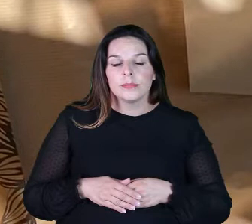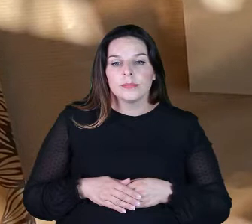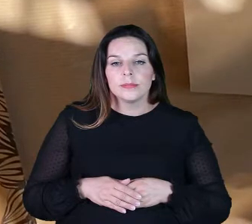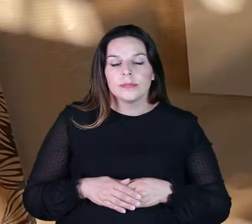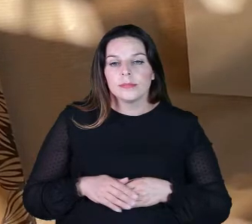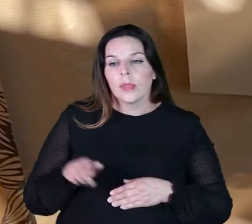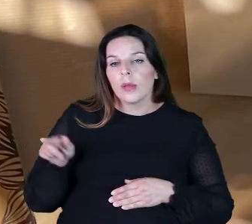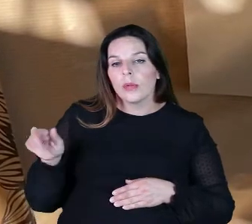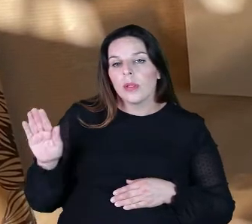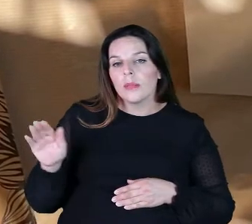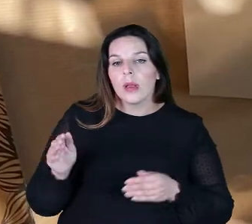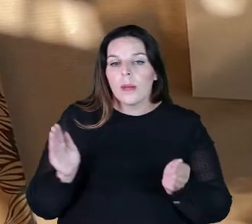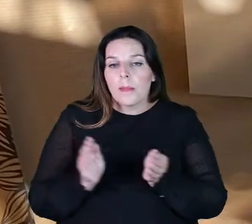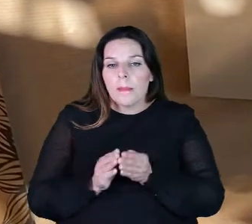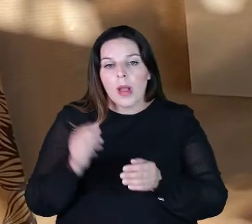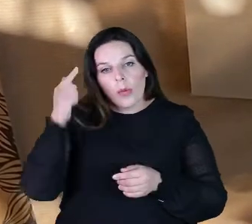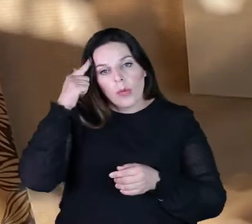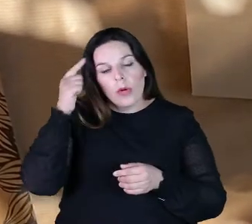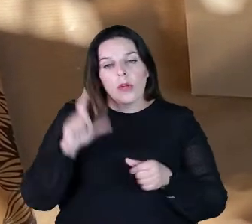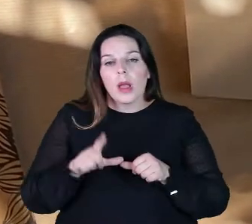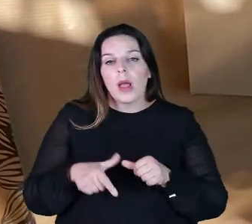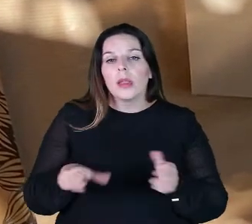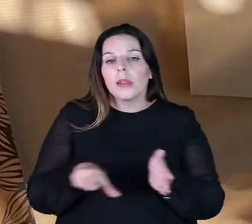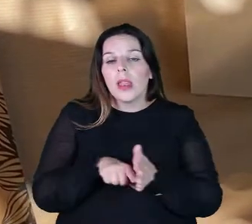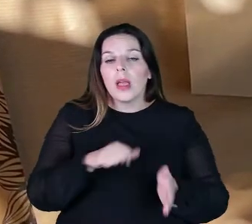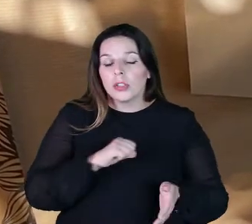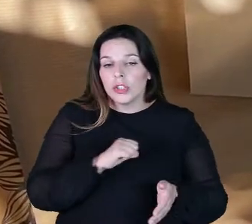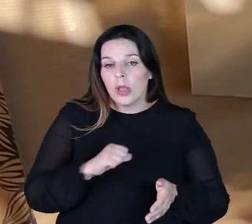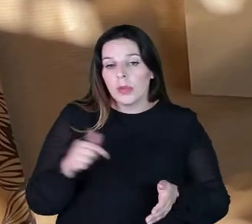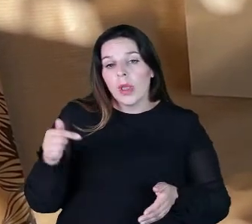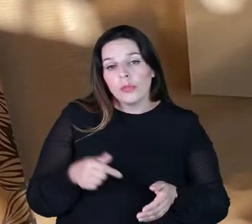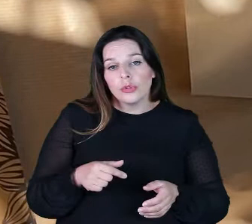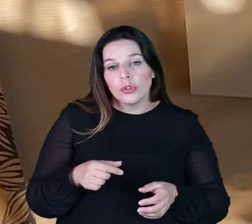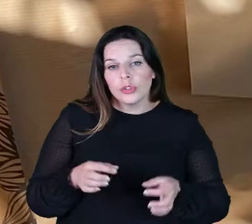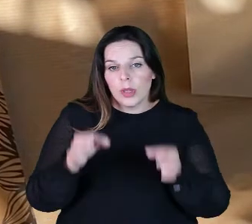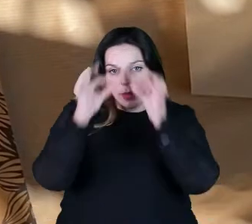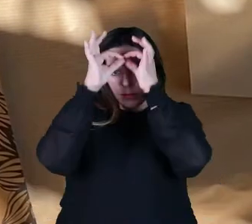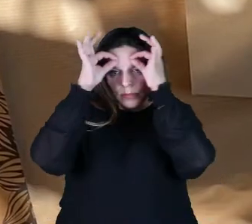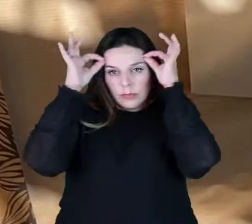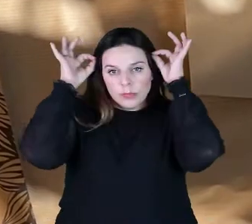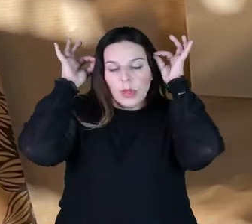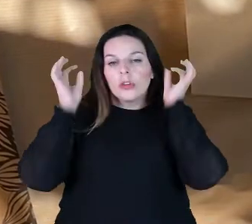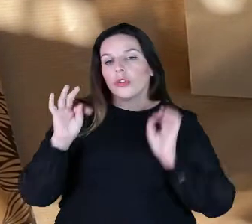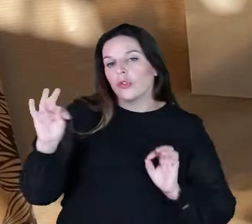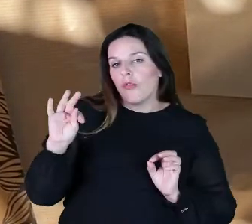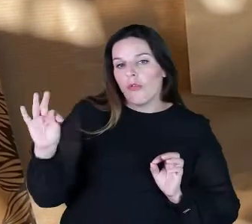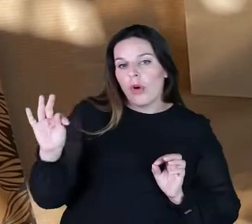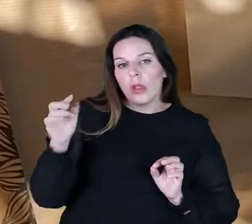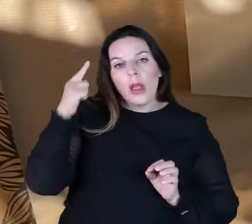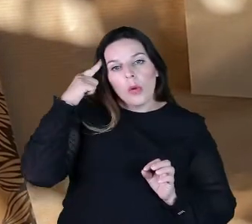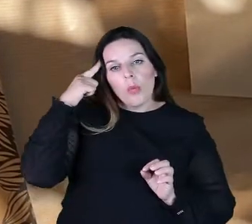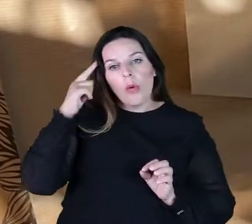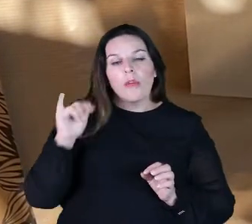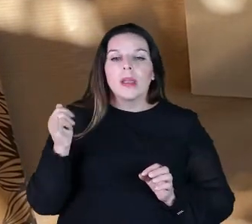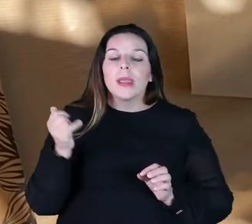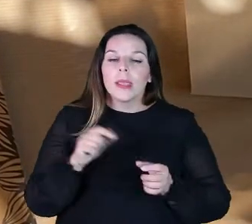Ale jeżeli będziecie robić dla siebie, to znowu pamiętajcie, że musicie sobie odmierzyć wielkość waszej głowy.